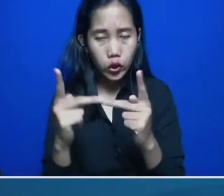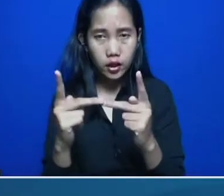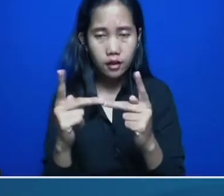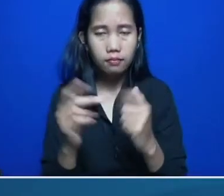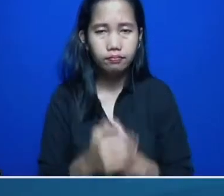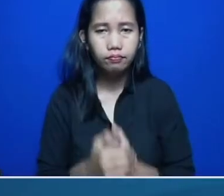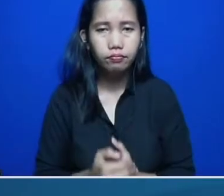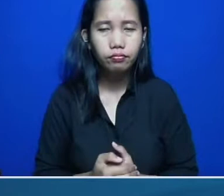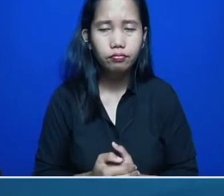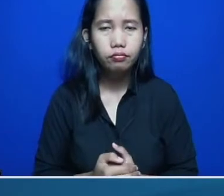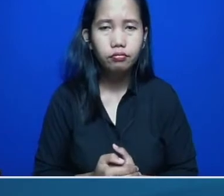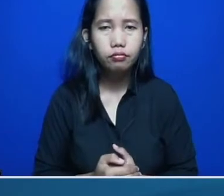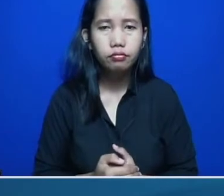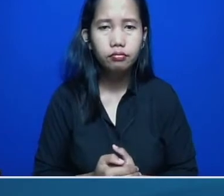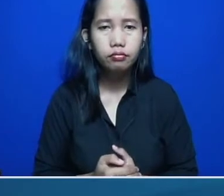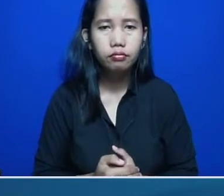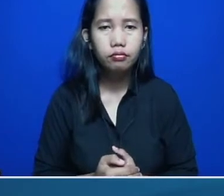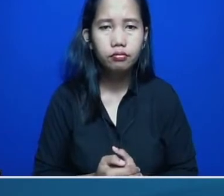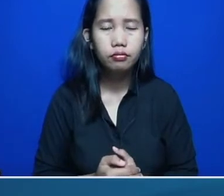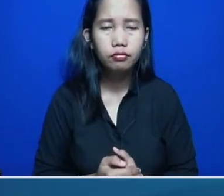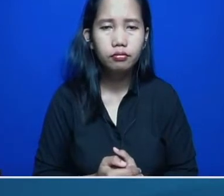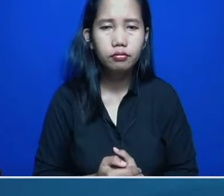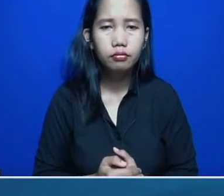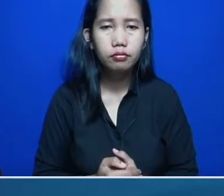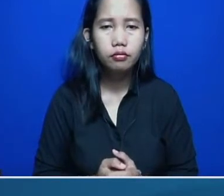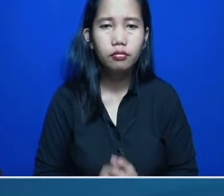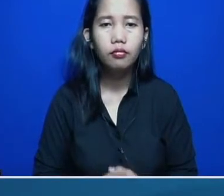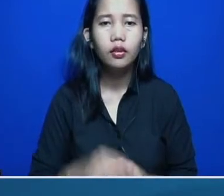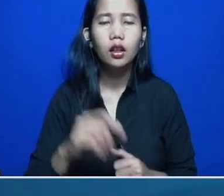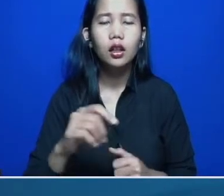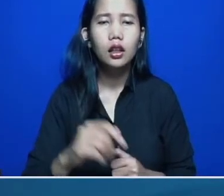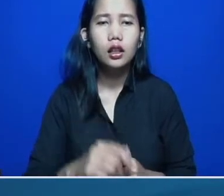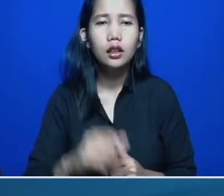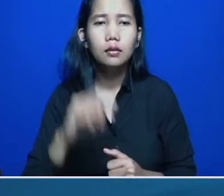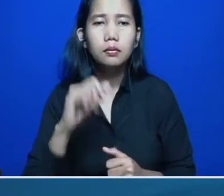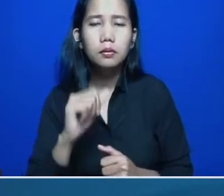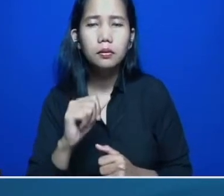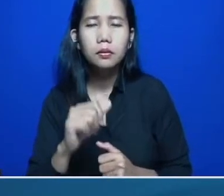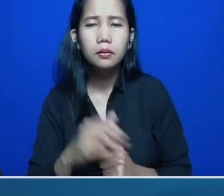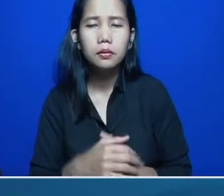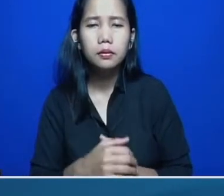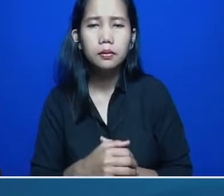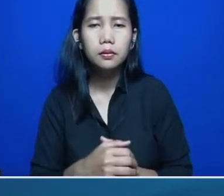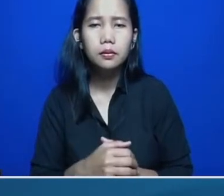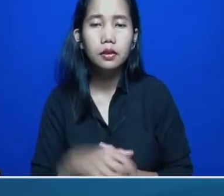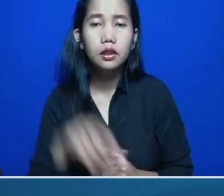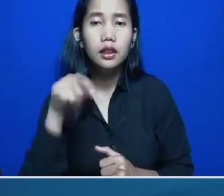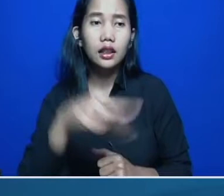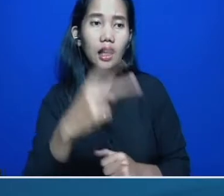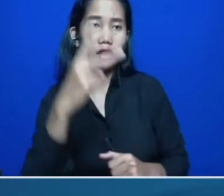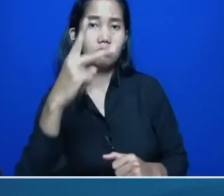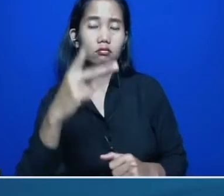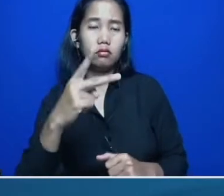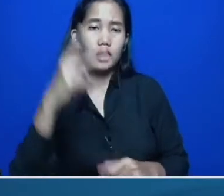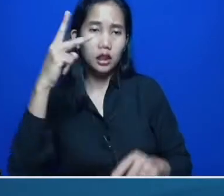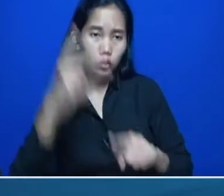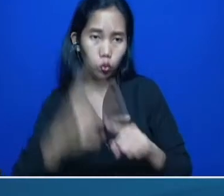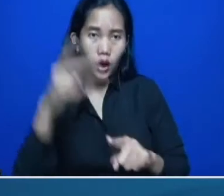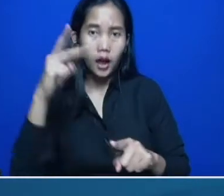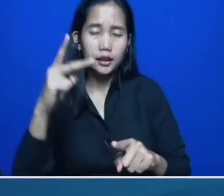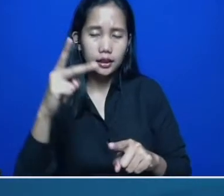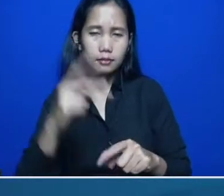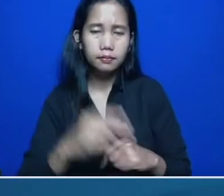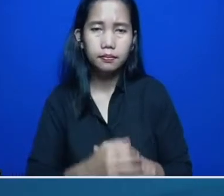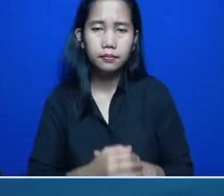artinya pada saat kedatangan Kristus yang kedua kali jika kita masih